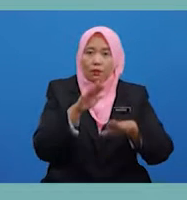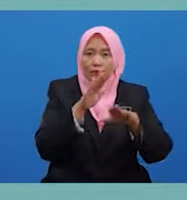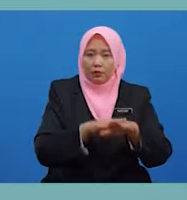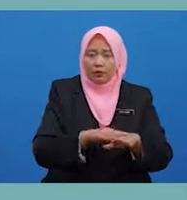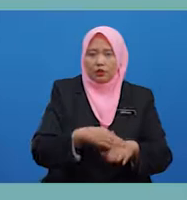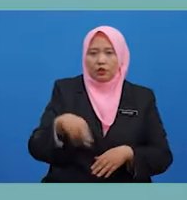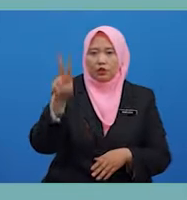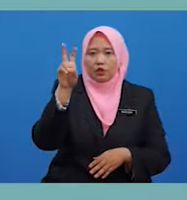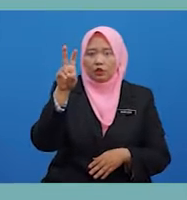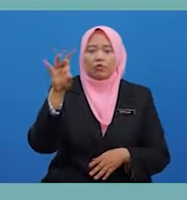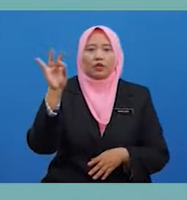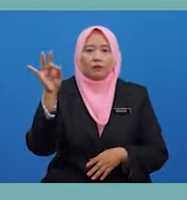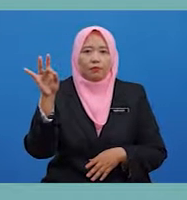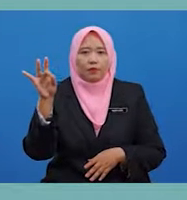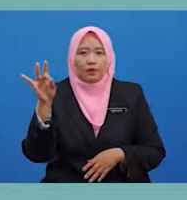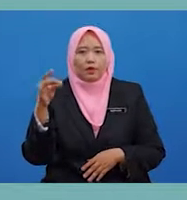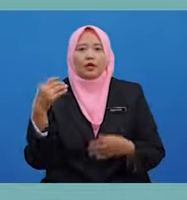2018 pula, seramai